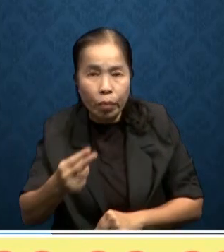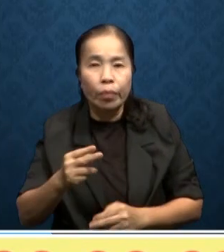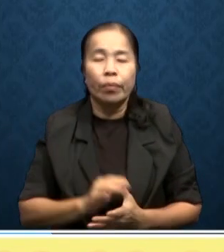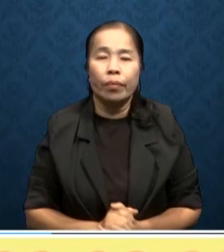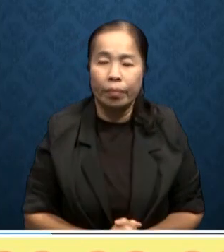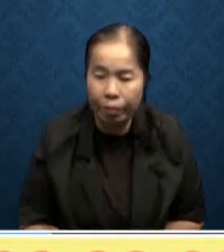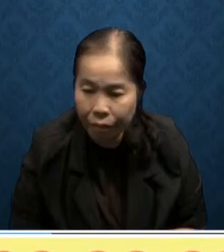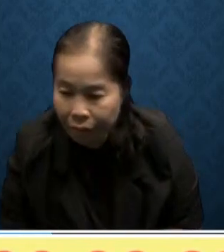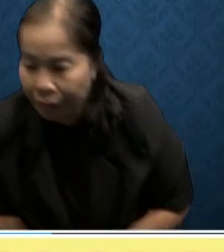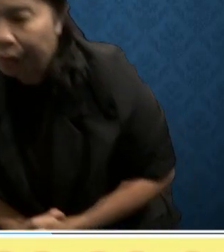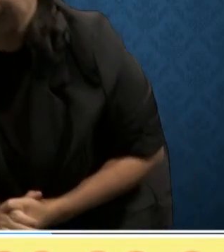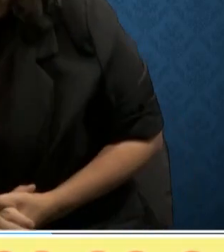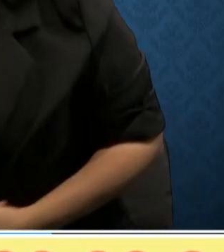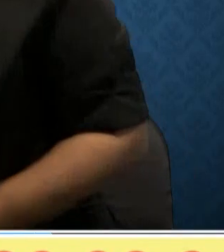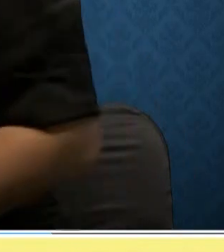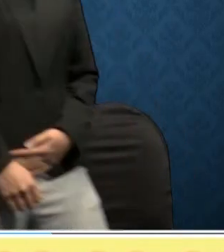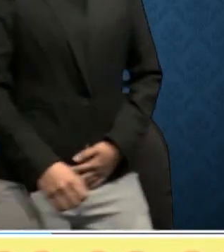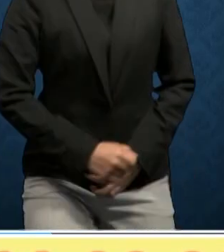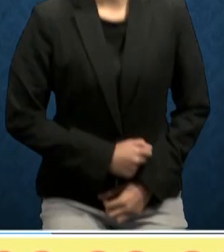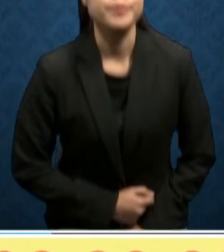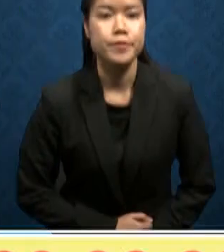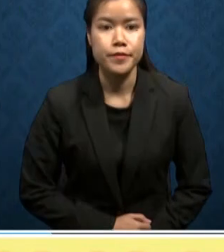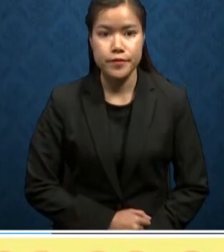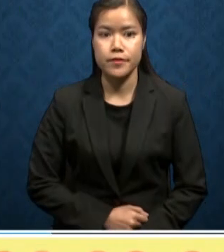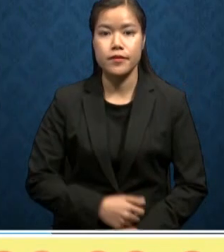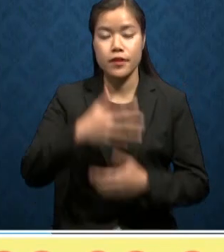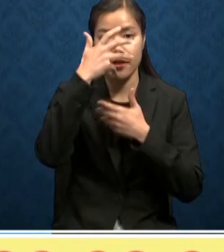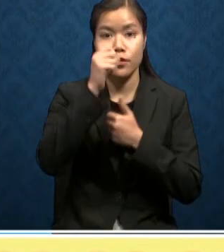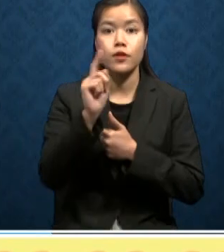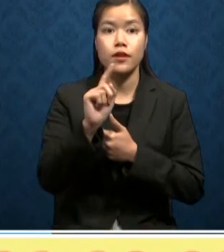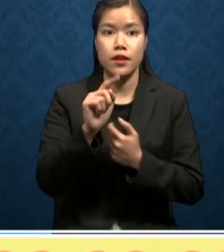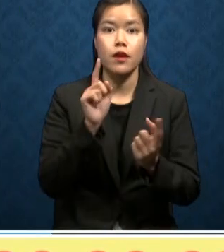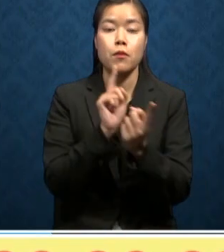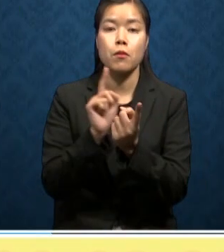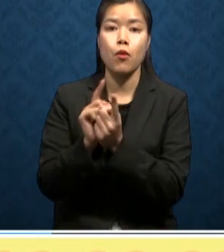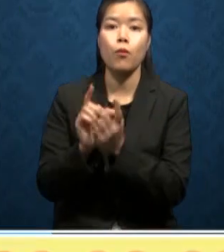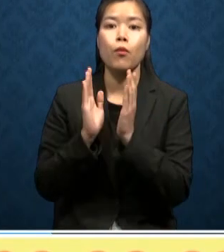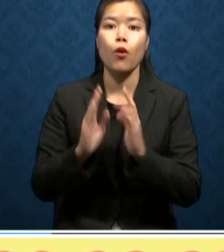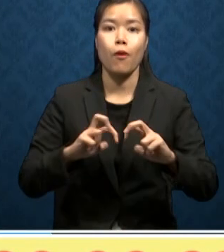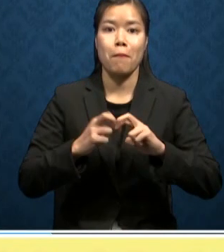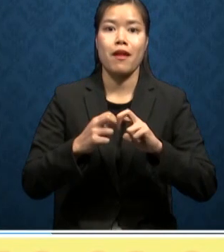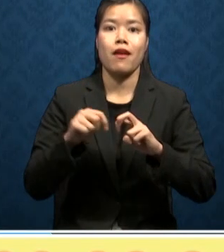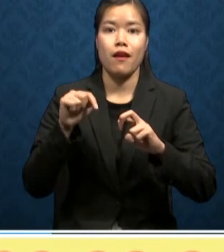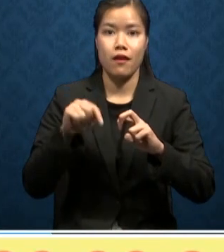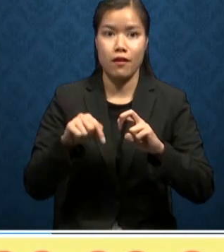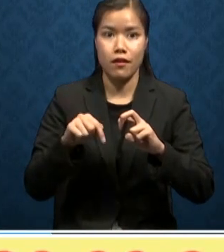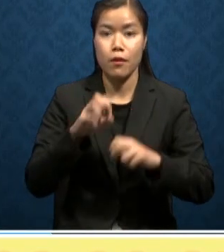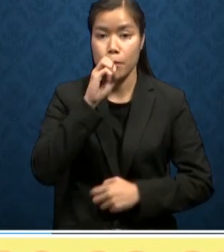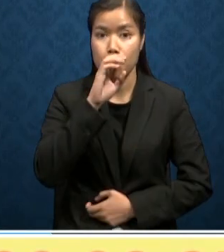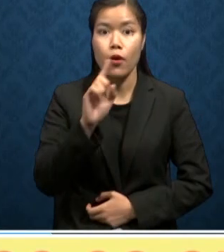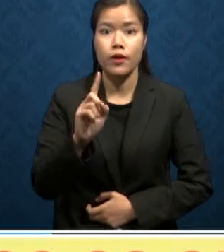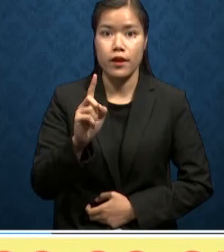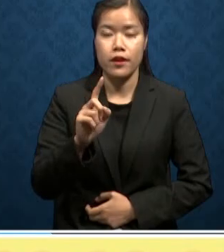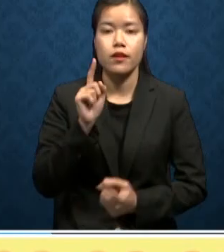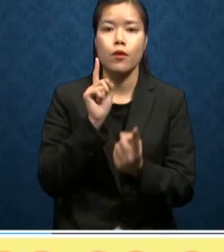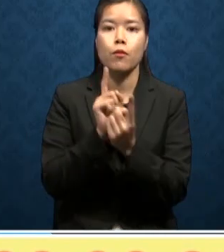าสนใจเจอผู้ สิหหายบอก่า จะ ต้องไปพ